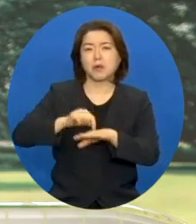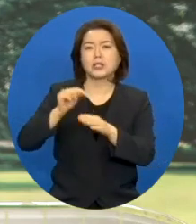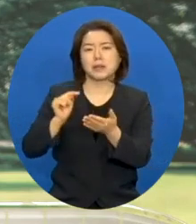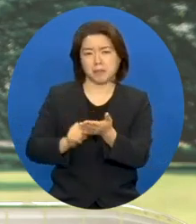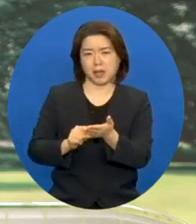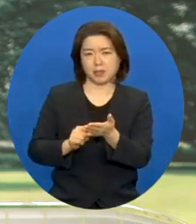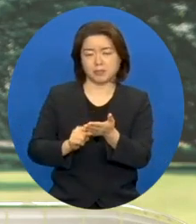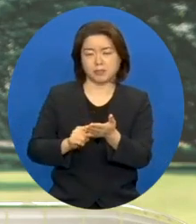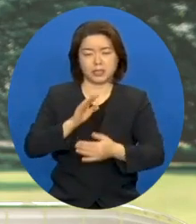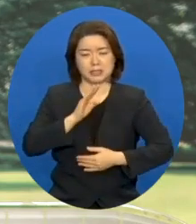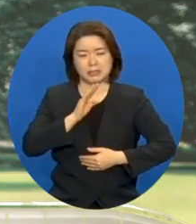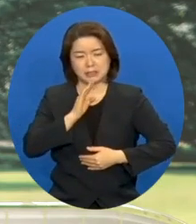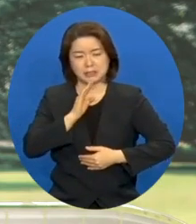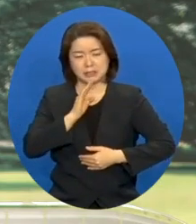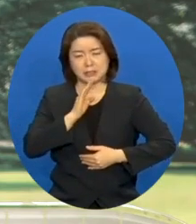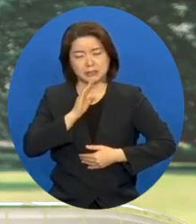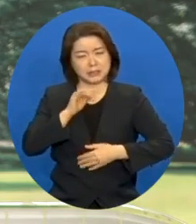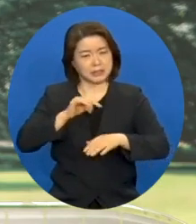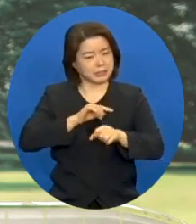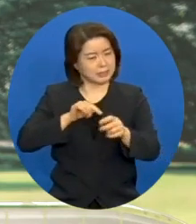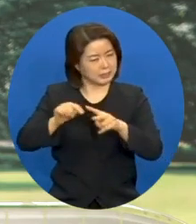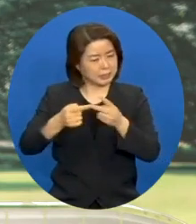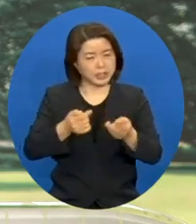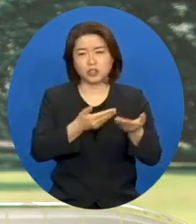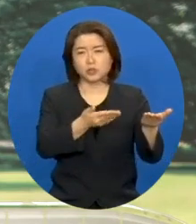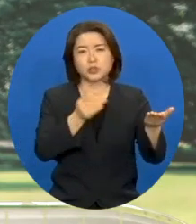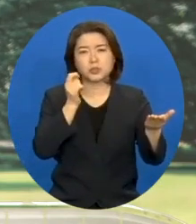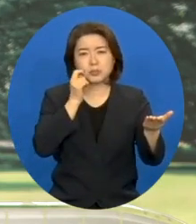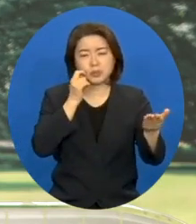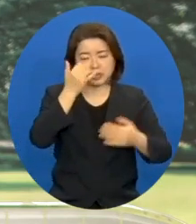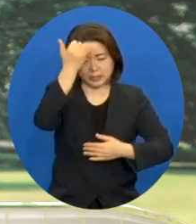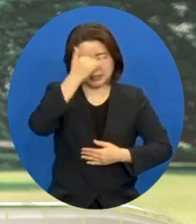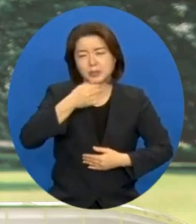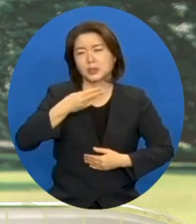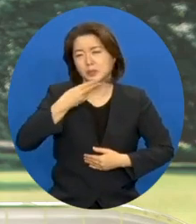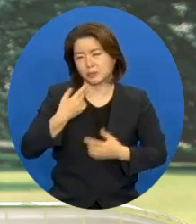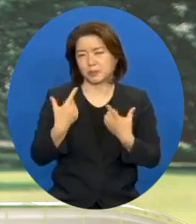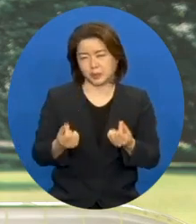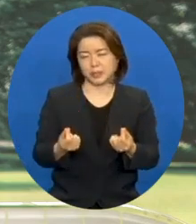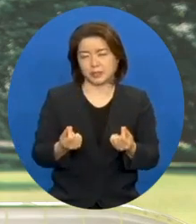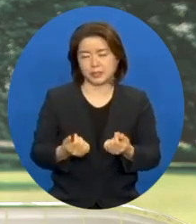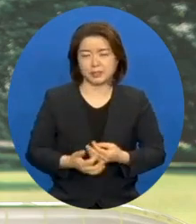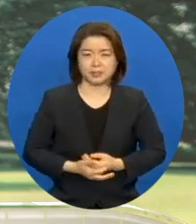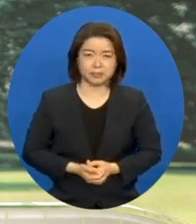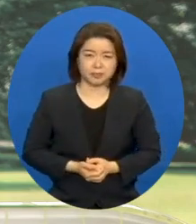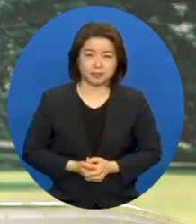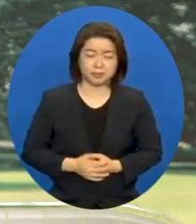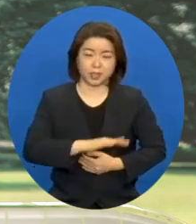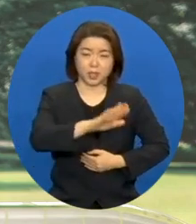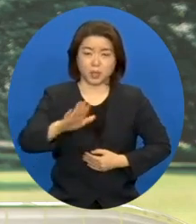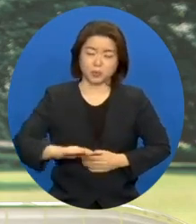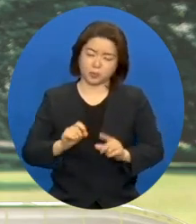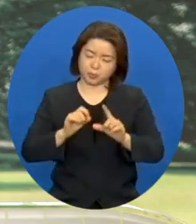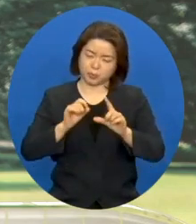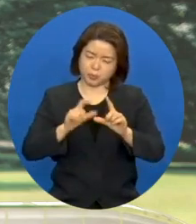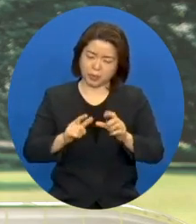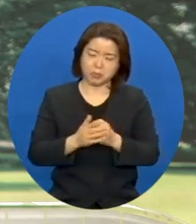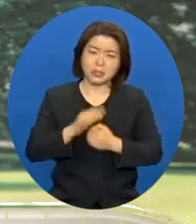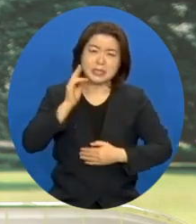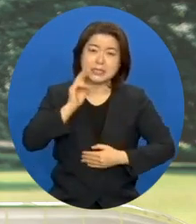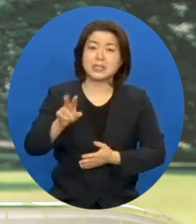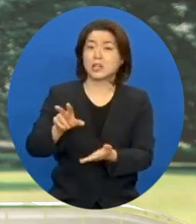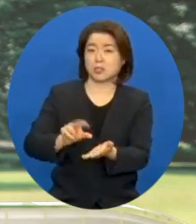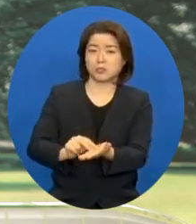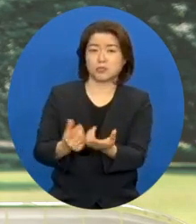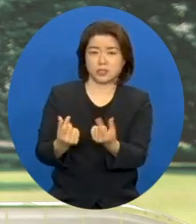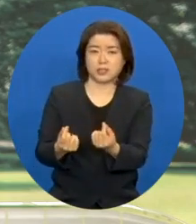사실은 이해드리지 못한 불효자였잖아요. 이건 대단히 우리에게 심각한 문제입니다.